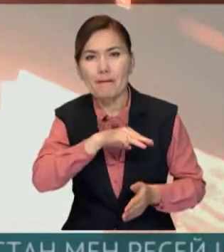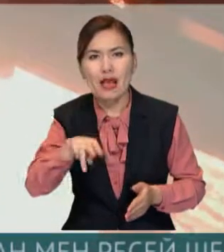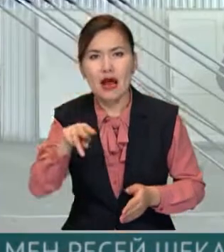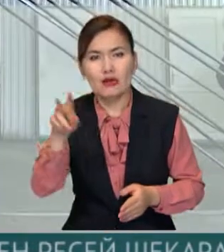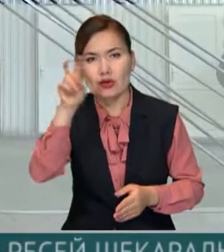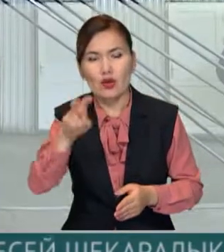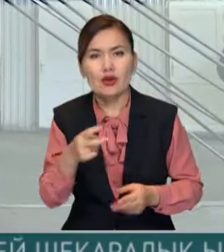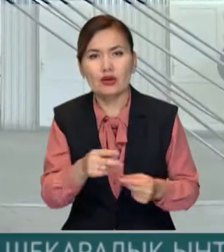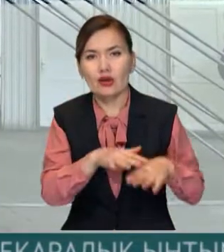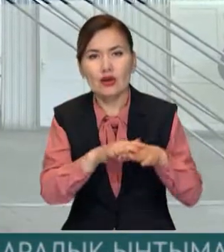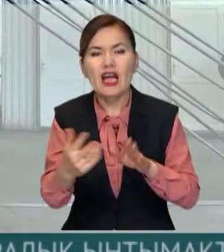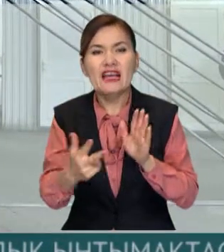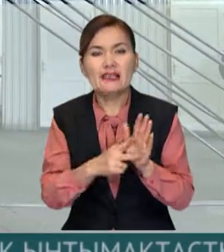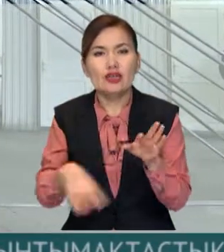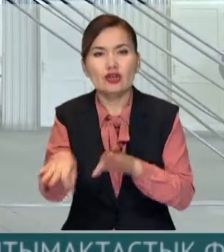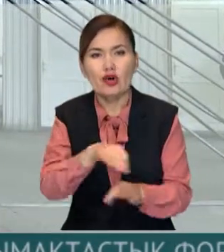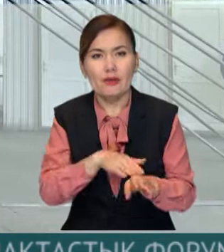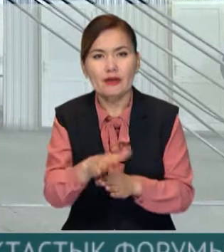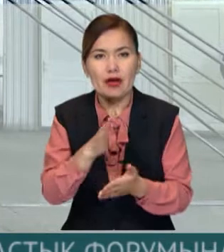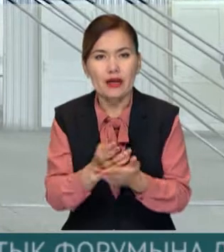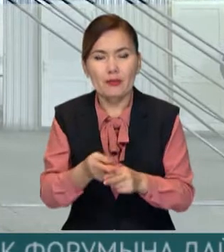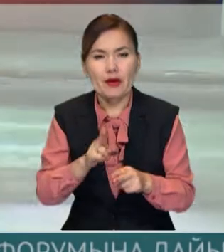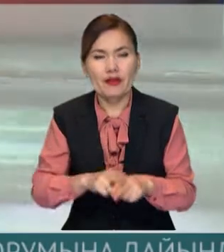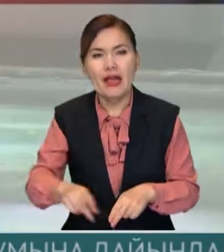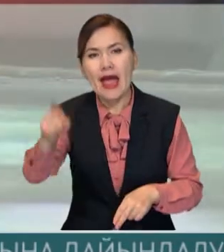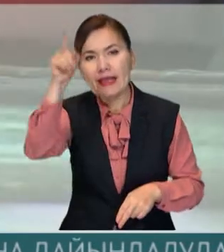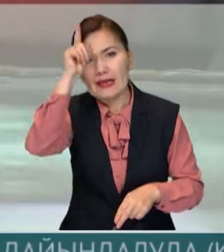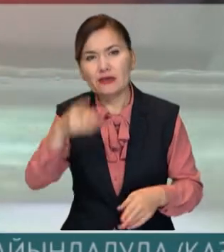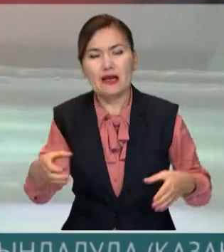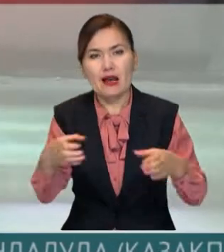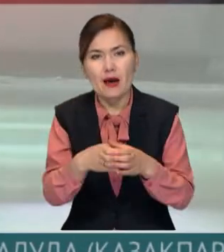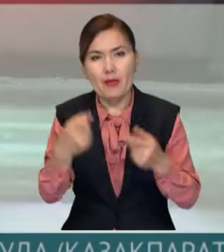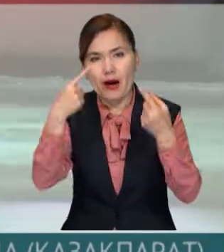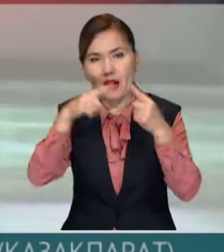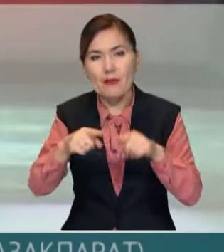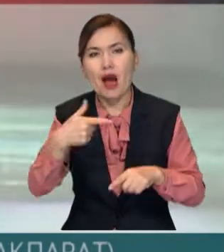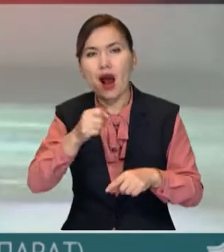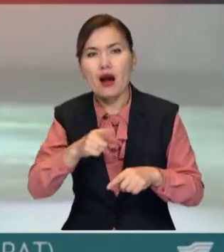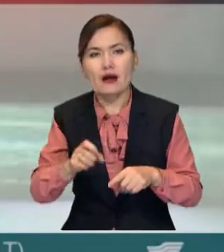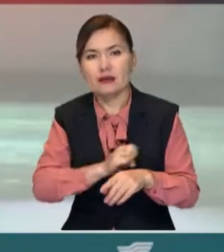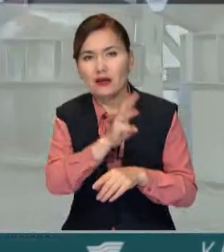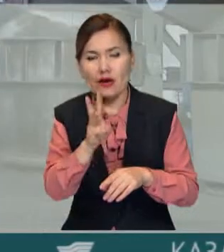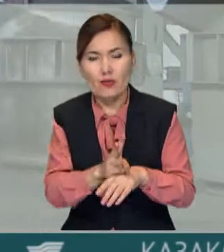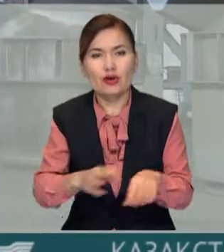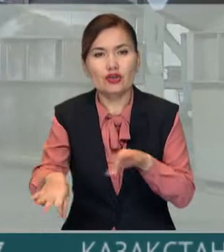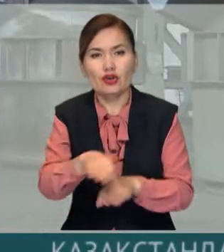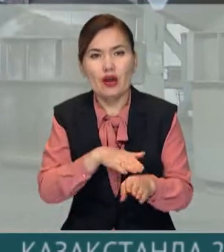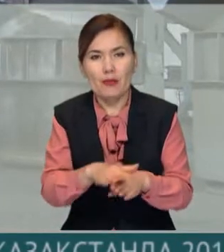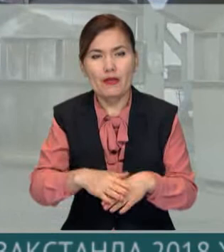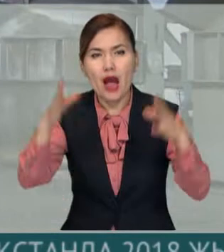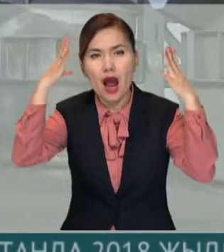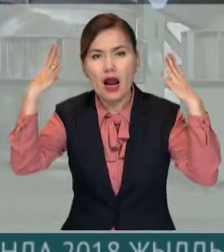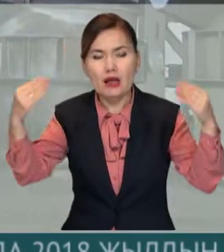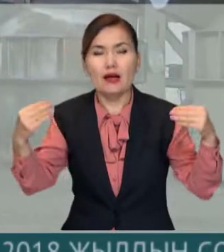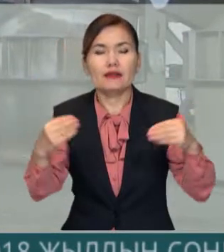1 миллиард доллар болатын 8 жоба іске асырылуда. Олардың қатарында неміс компаниясының техникалық газ өндіру жобасы, голландиялық картоп өндіру